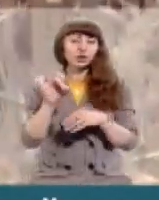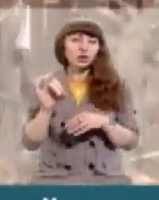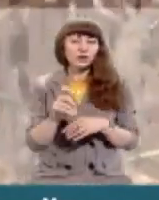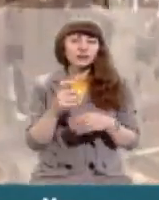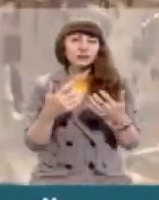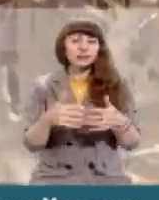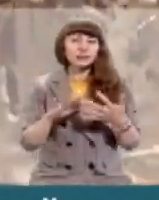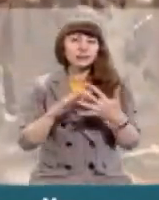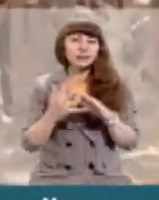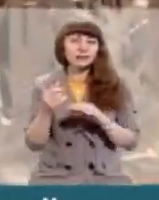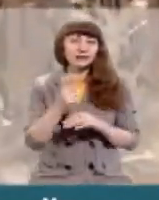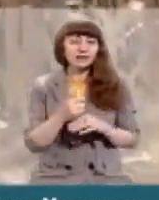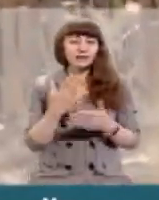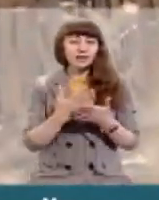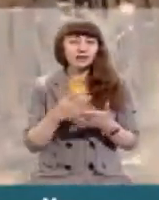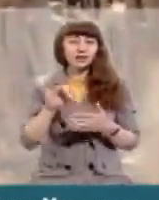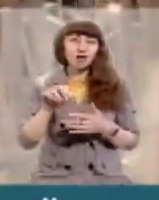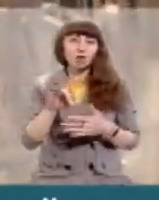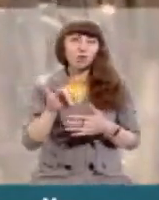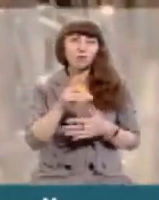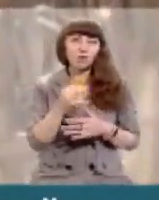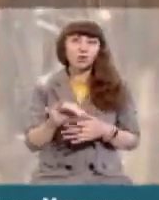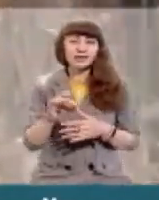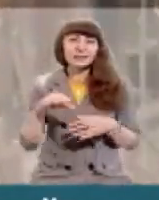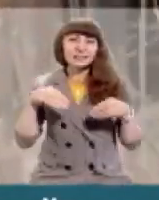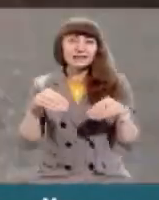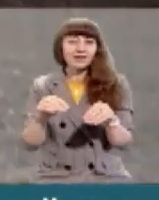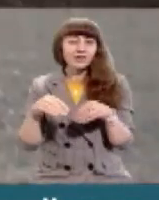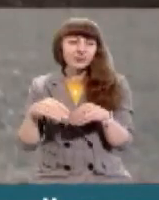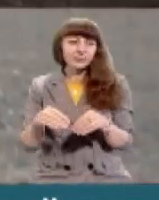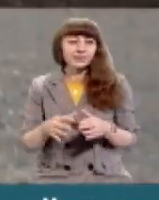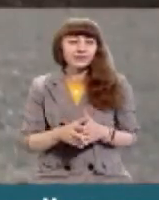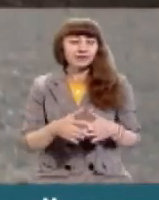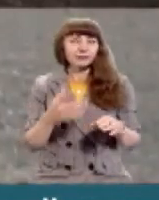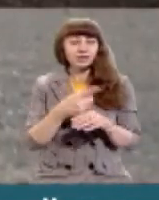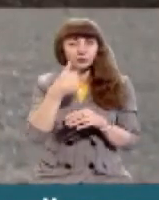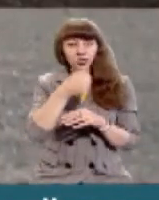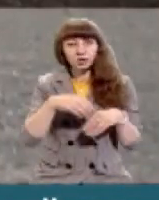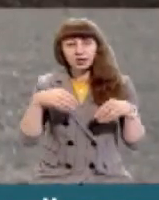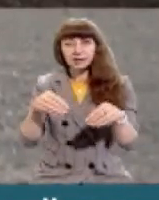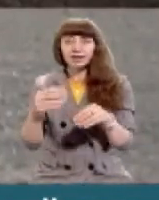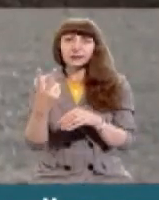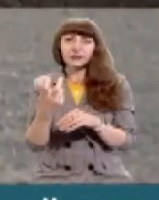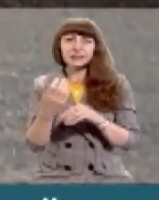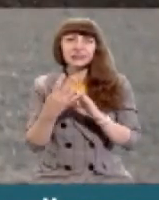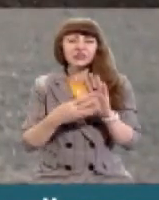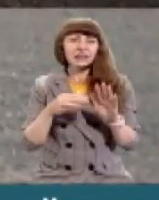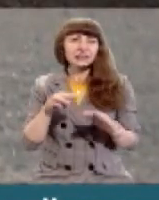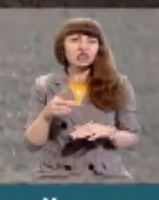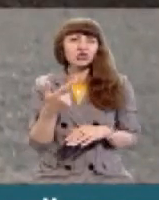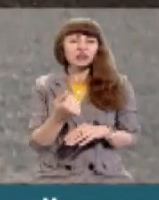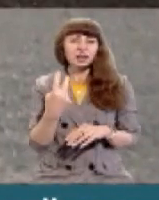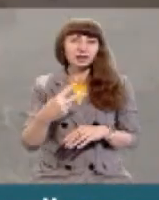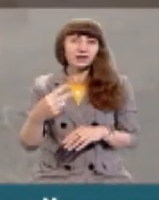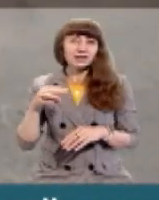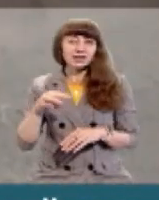среди аграриев района является яровой сев. В этом году таким способом засеяли 219 тысяч гектар земли. Это на